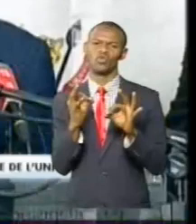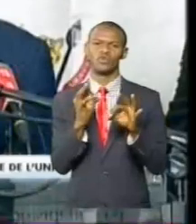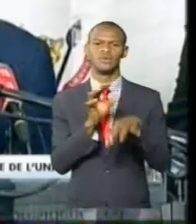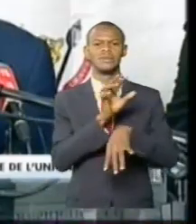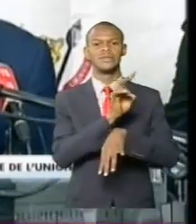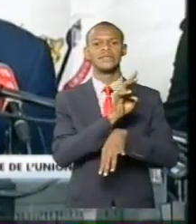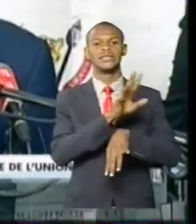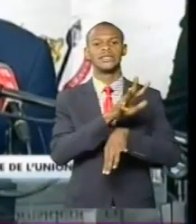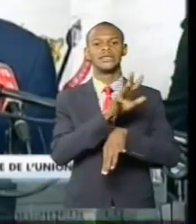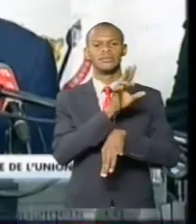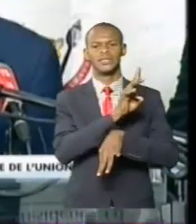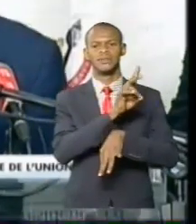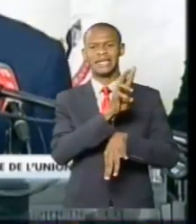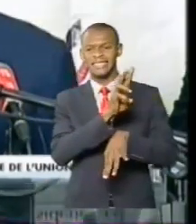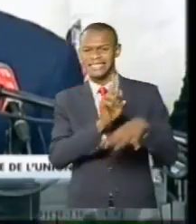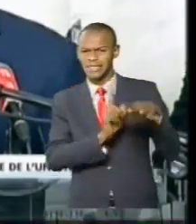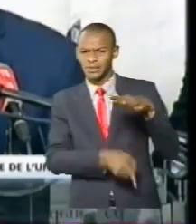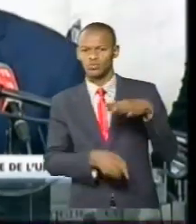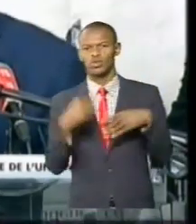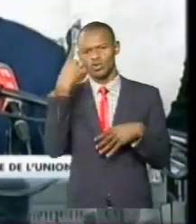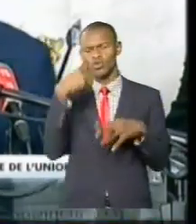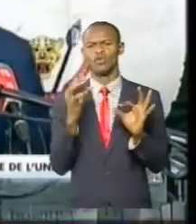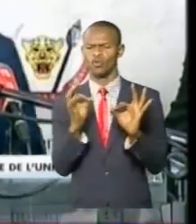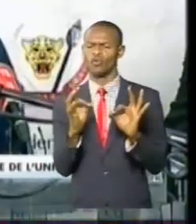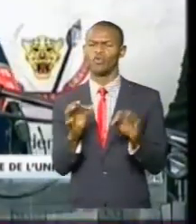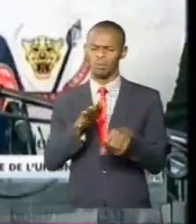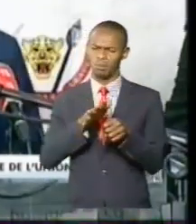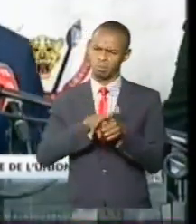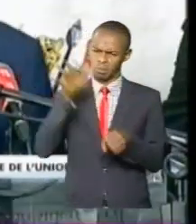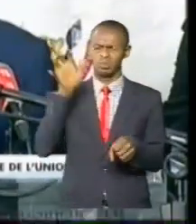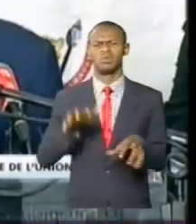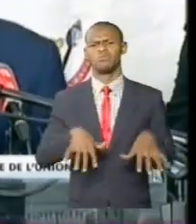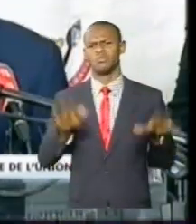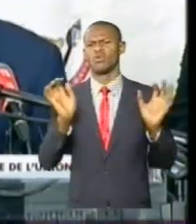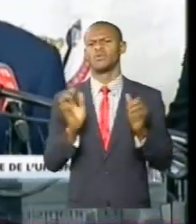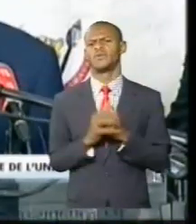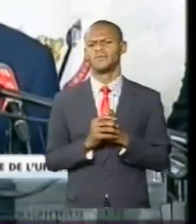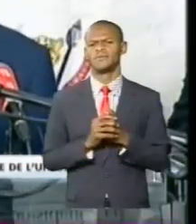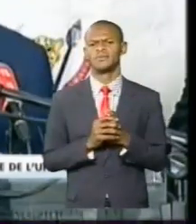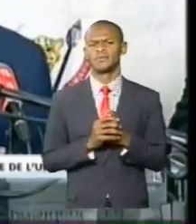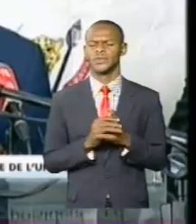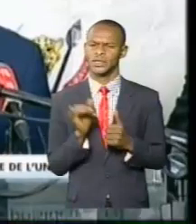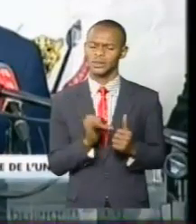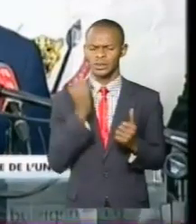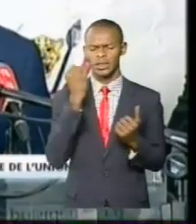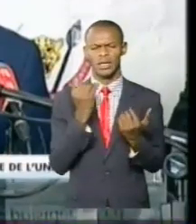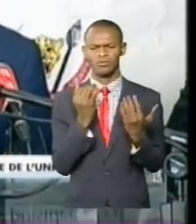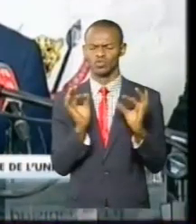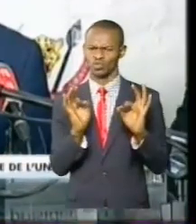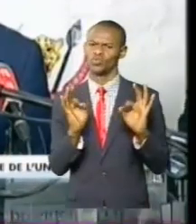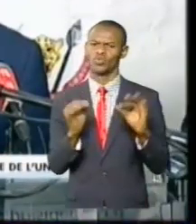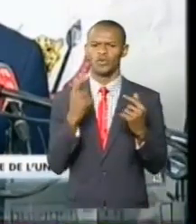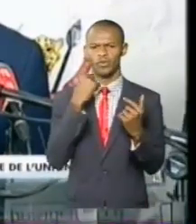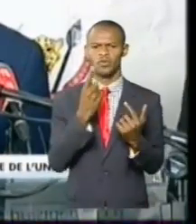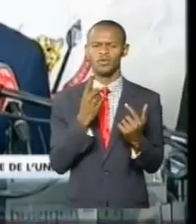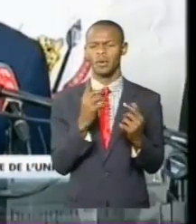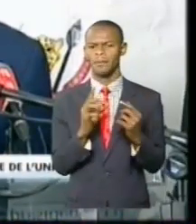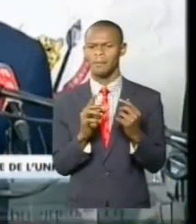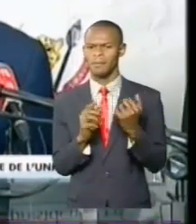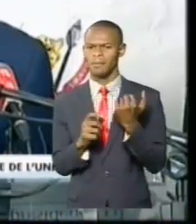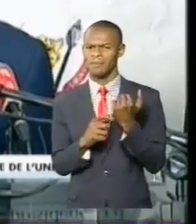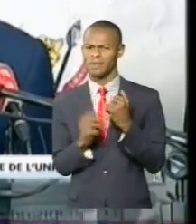76,9%, ce qui est une innovation importante, tandis que les anciens